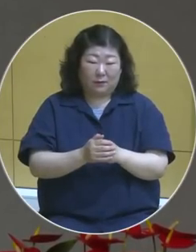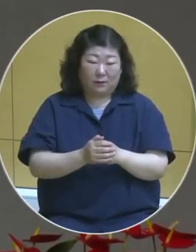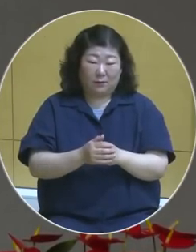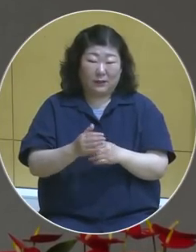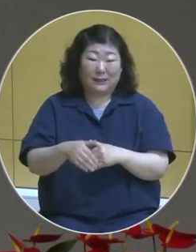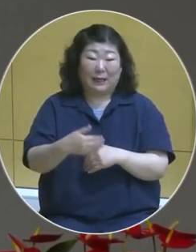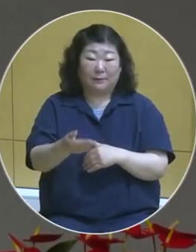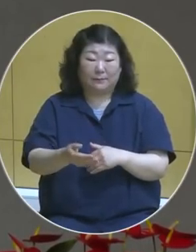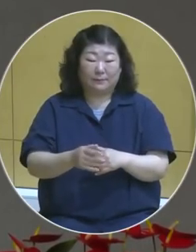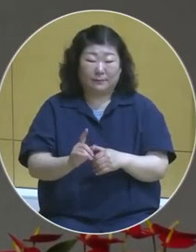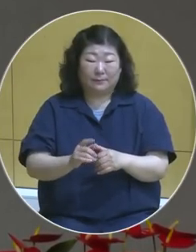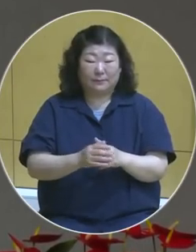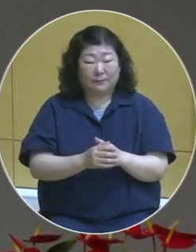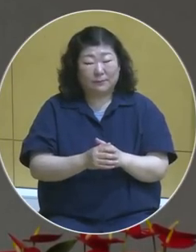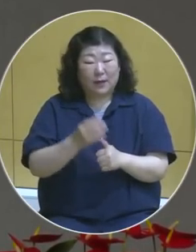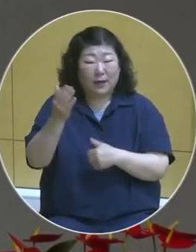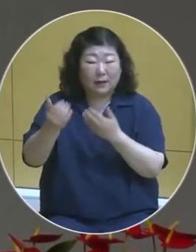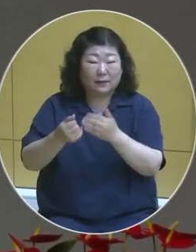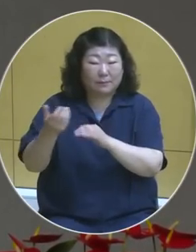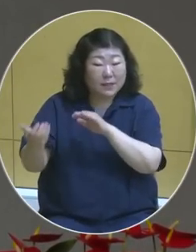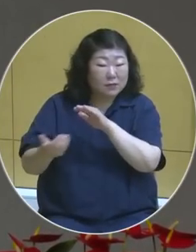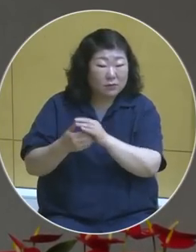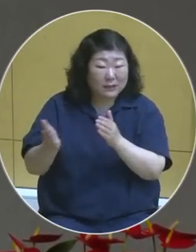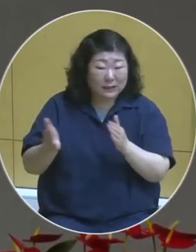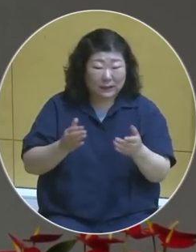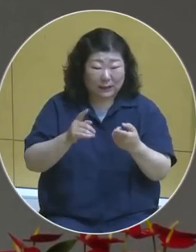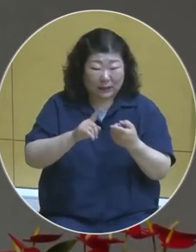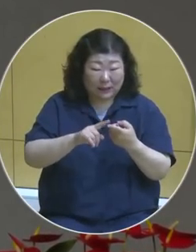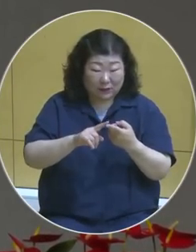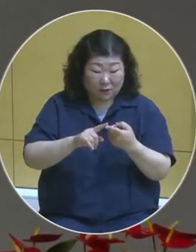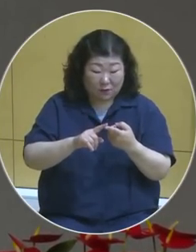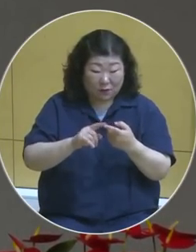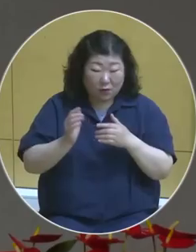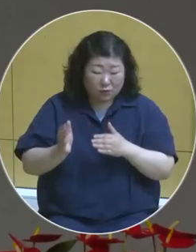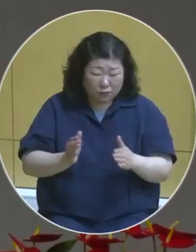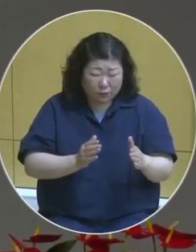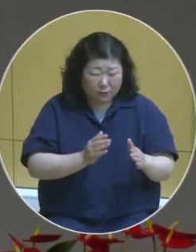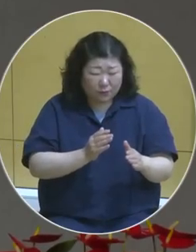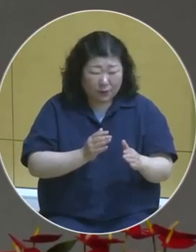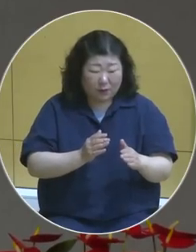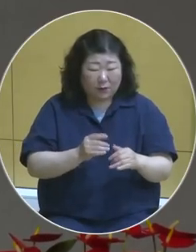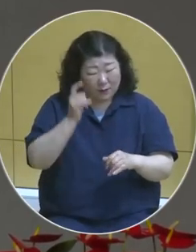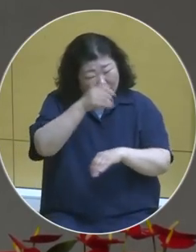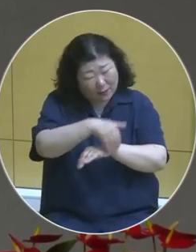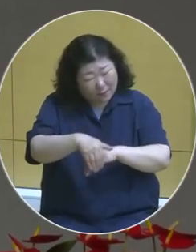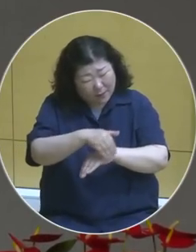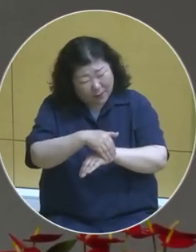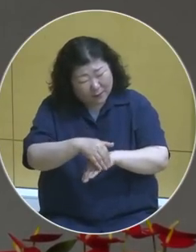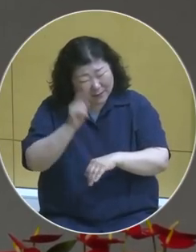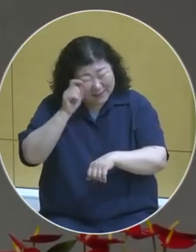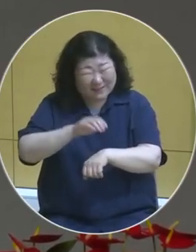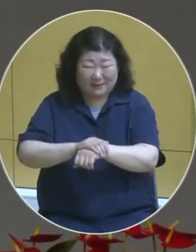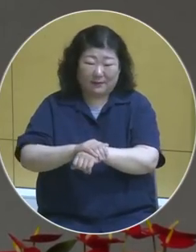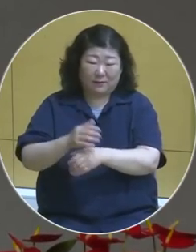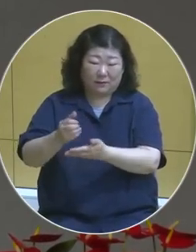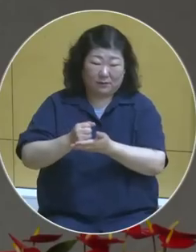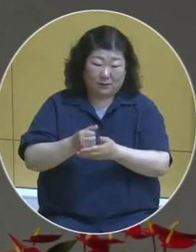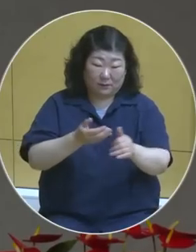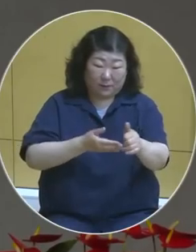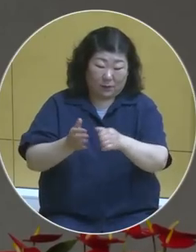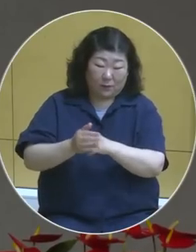될까요? 하나님께서 이루실 일을 준비하시고 예비하시고 계획하시는 지혜를 얻기를 바랍니다. 더